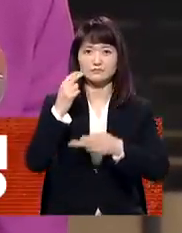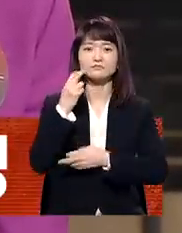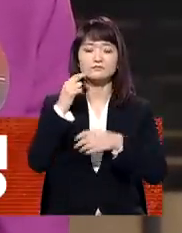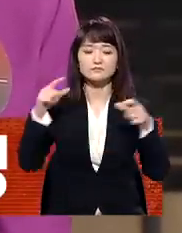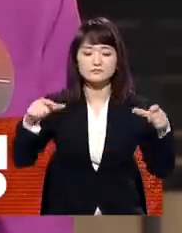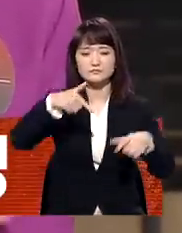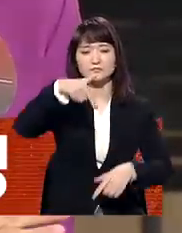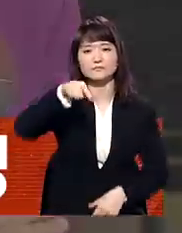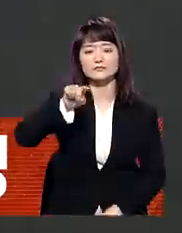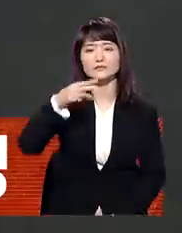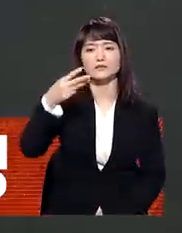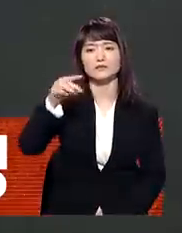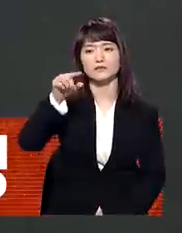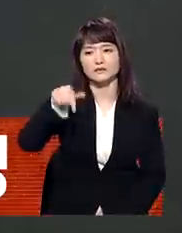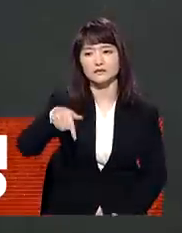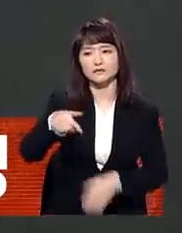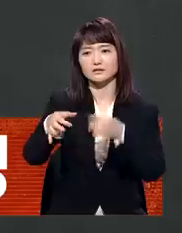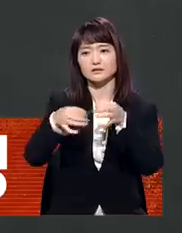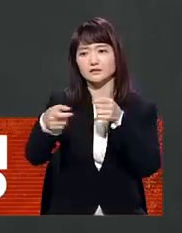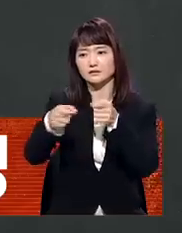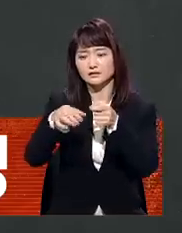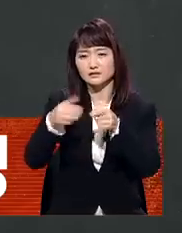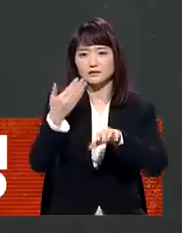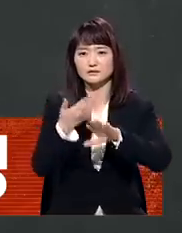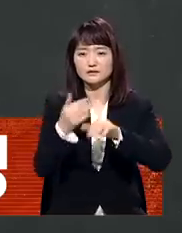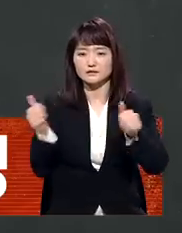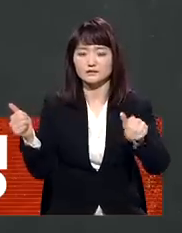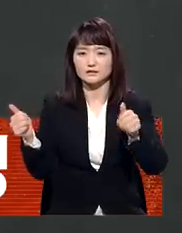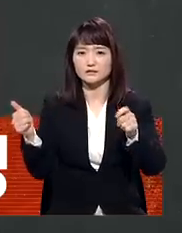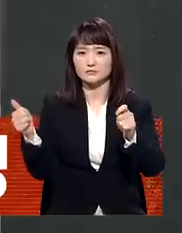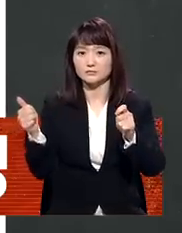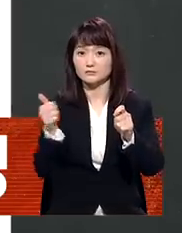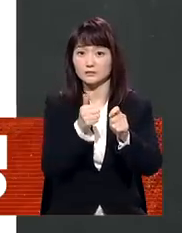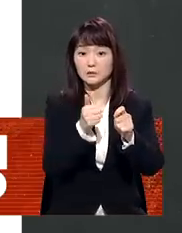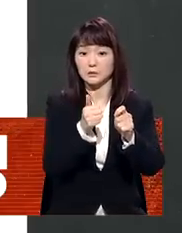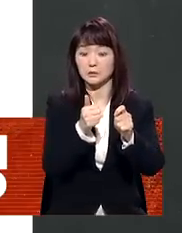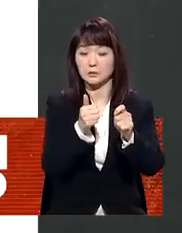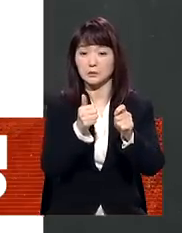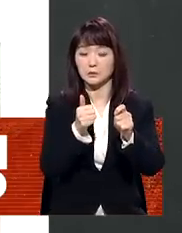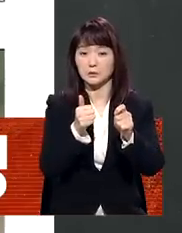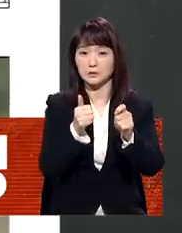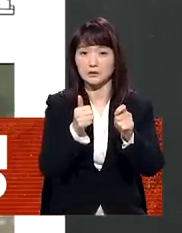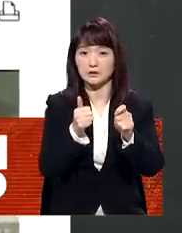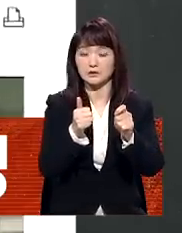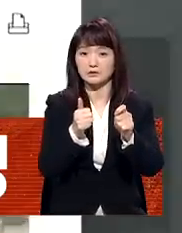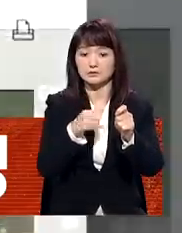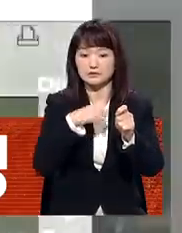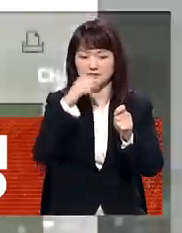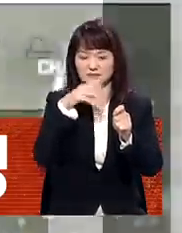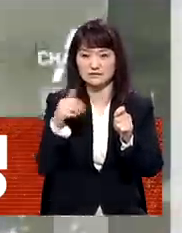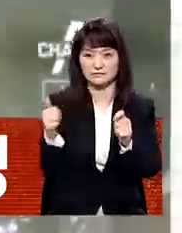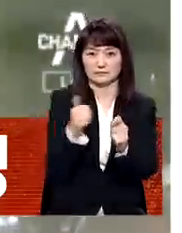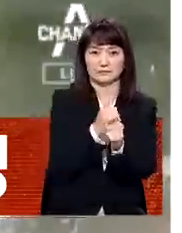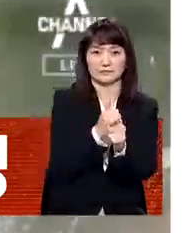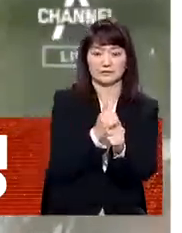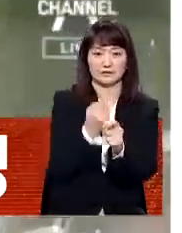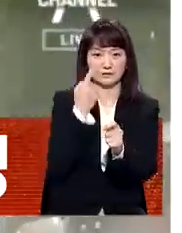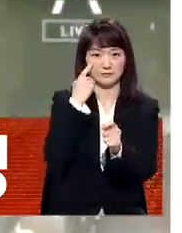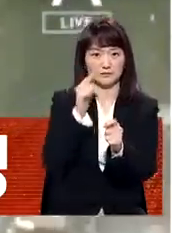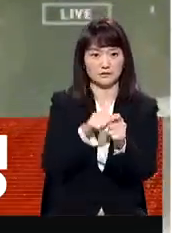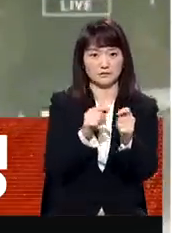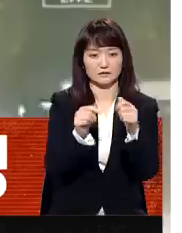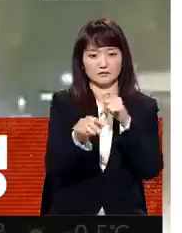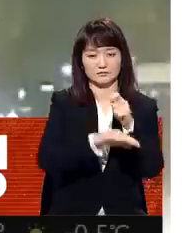인근에서이 다른 사람이 예약한 택시를 가로챘습니다 그러니까 본인이 예약자인 척하고 탄 건데이 사실이 드러나니까 택시기사를